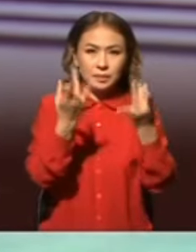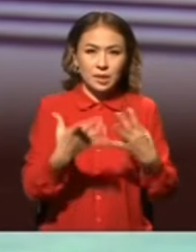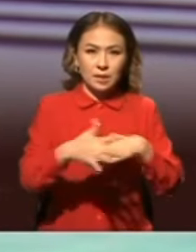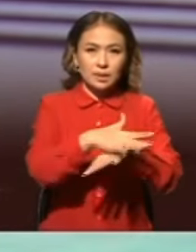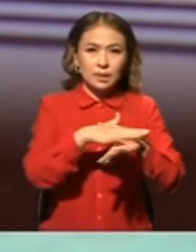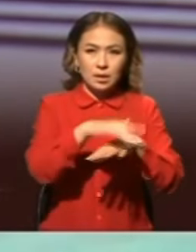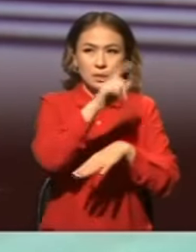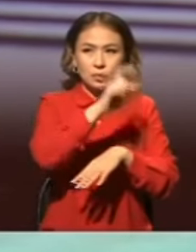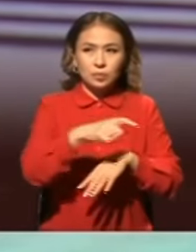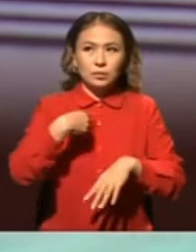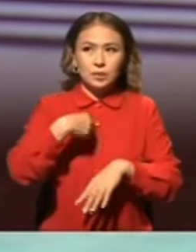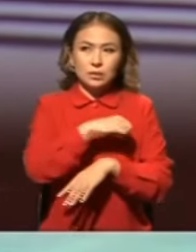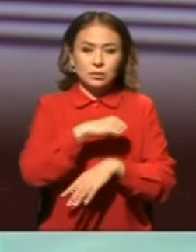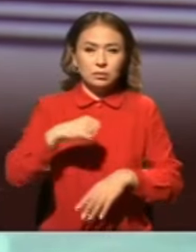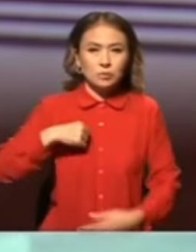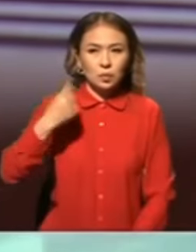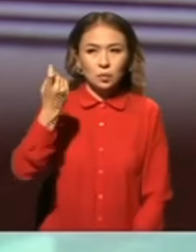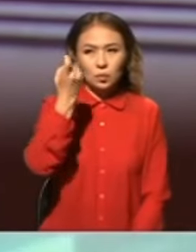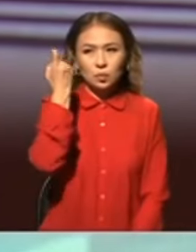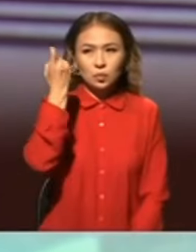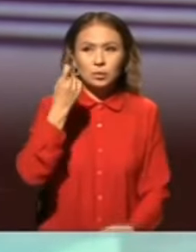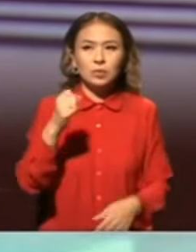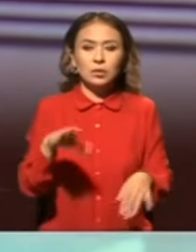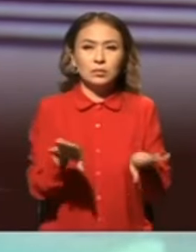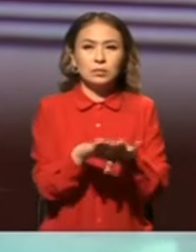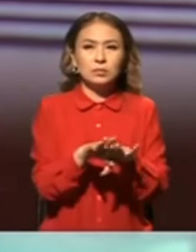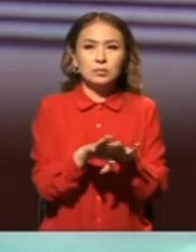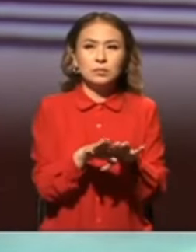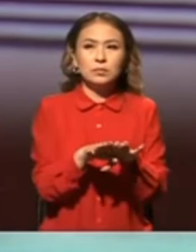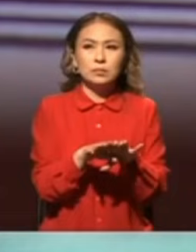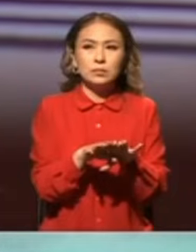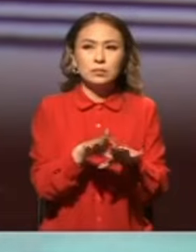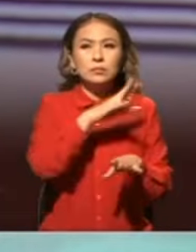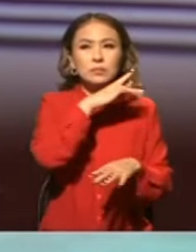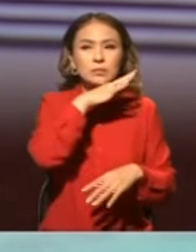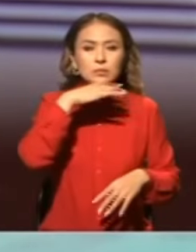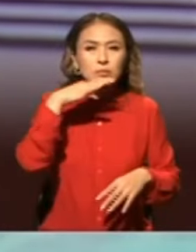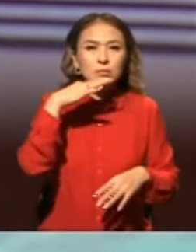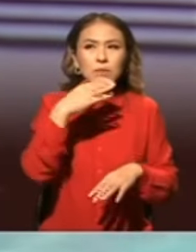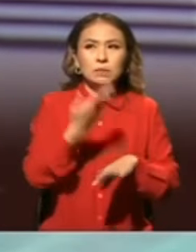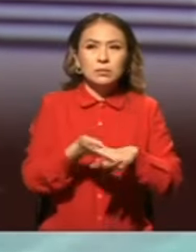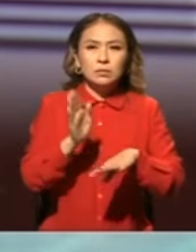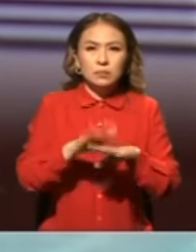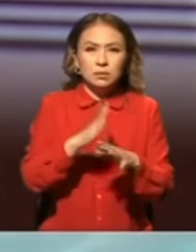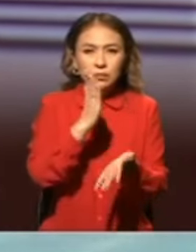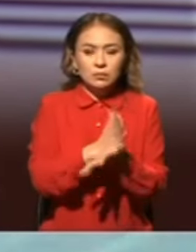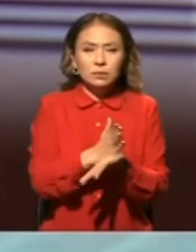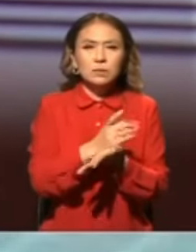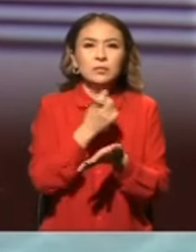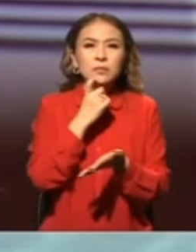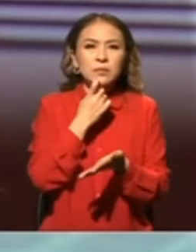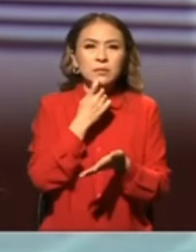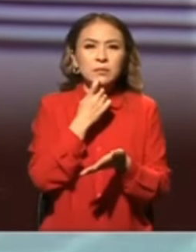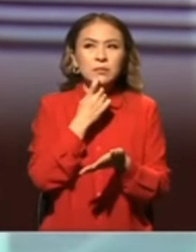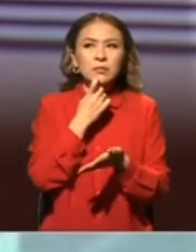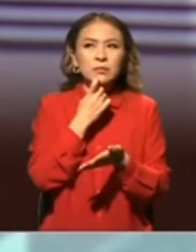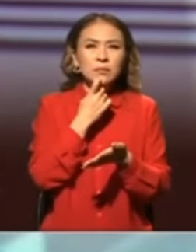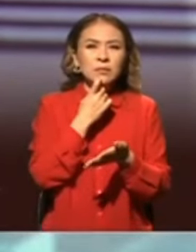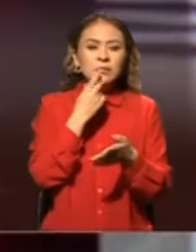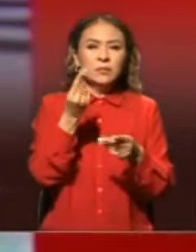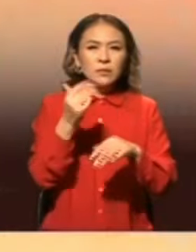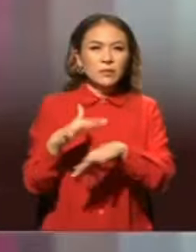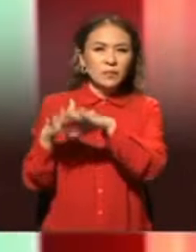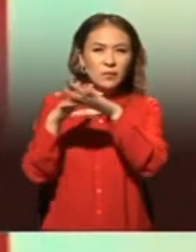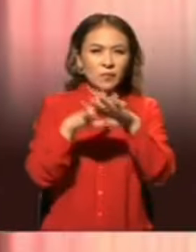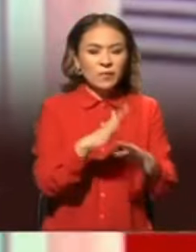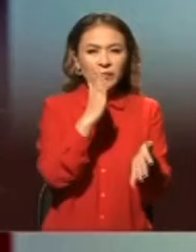халық, мен өзім шаруа қожалығының иесі ретінде көптеген қиыншылықтар бар. Жаңағыдай қаржы бөлініп